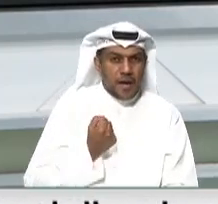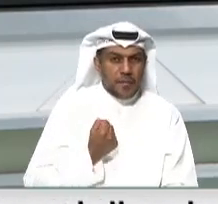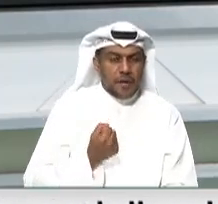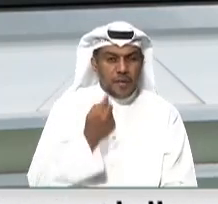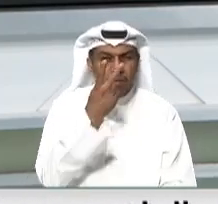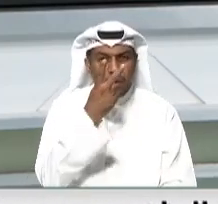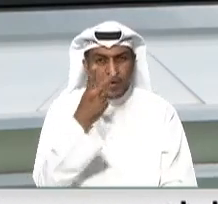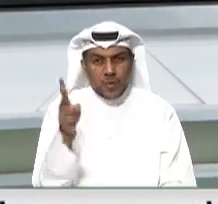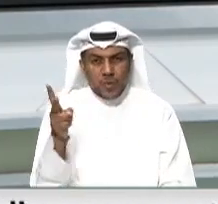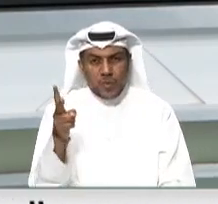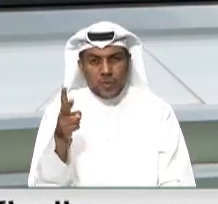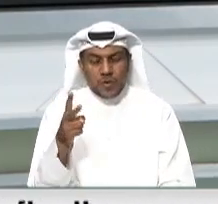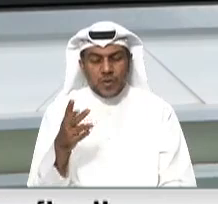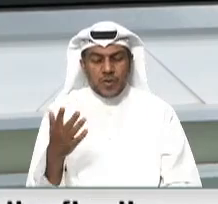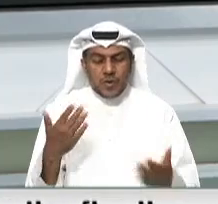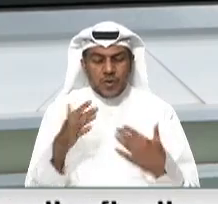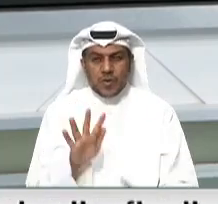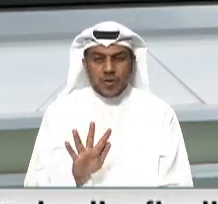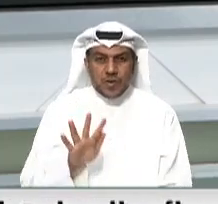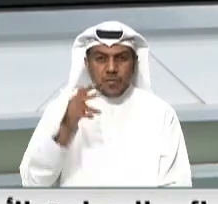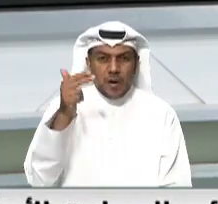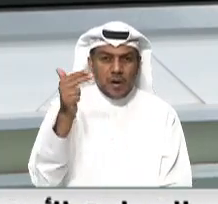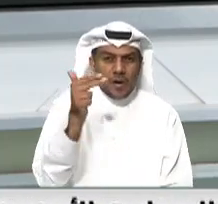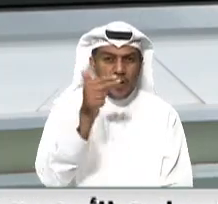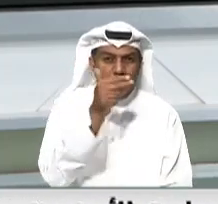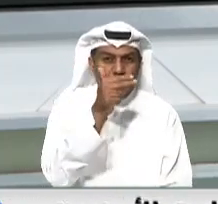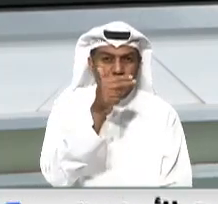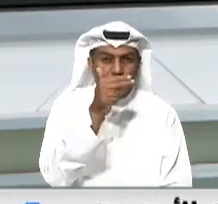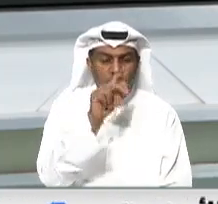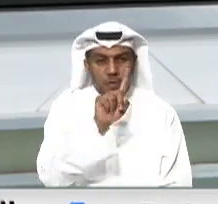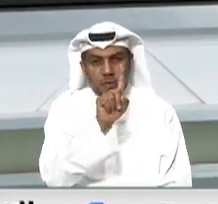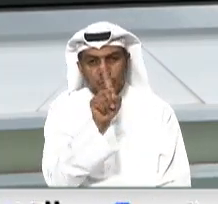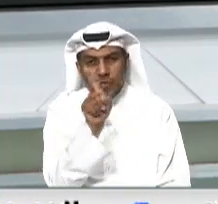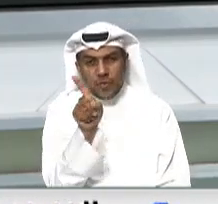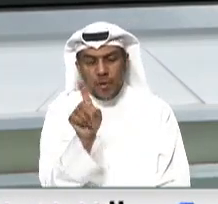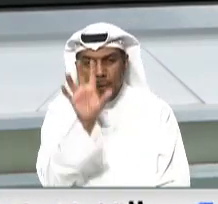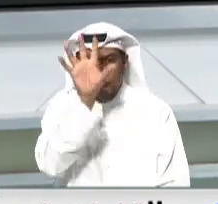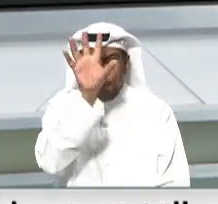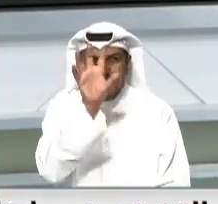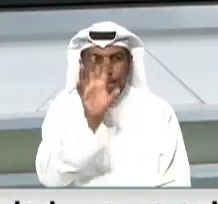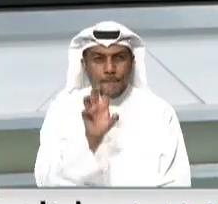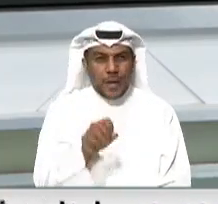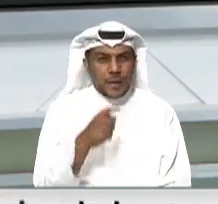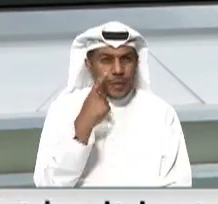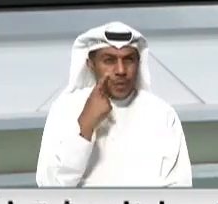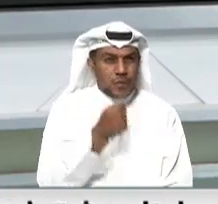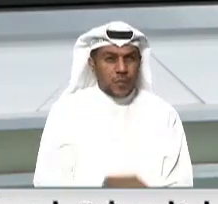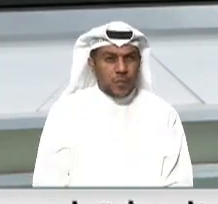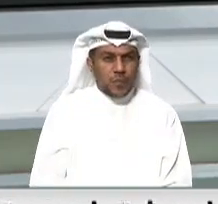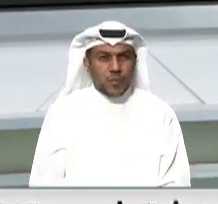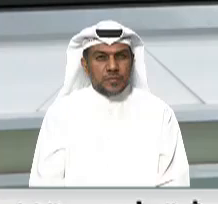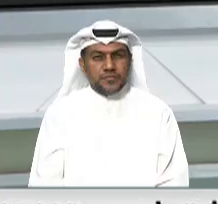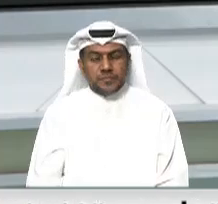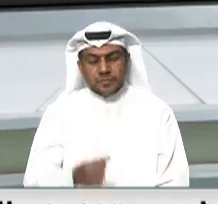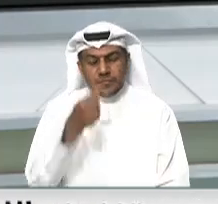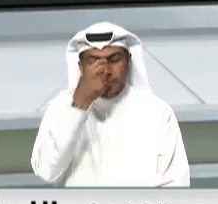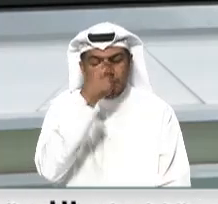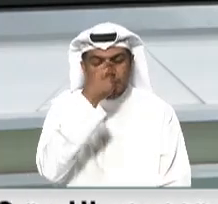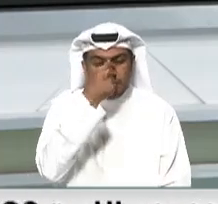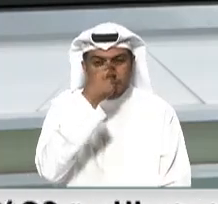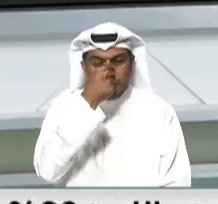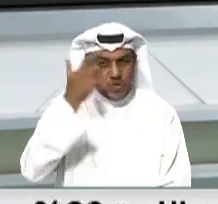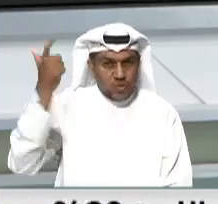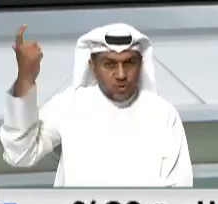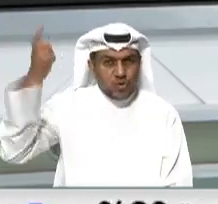الصغرى هوى الغربي من 12 تتراجع سرعته اكثر خلال المساء هواء الغربي ايضا راح يستمر فيها يوم الخميس مع اجواء